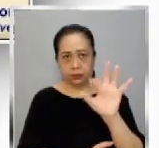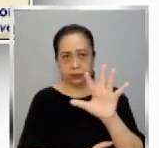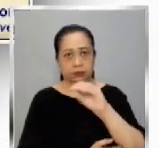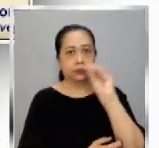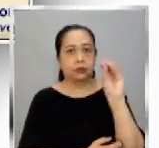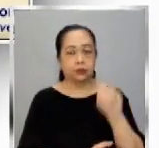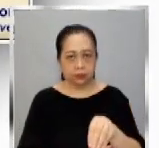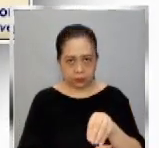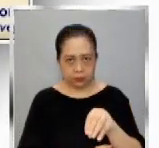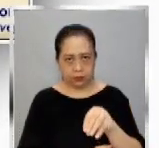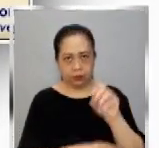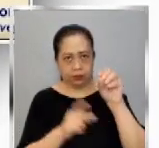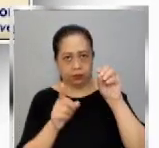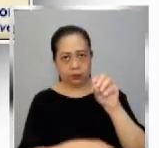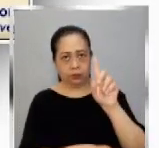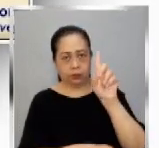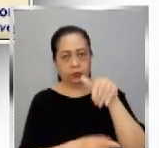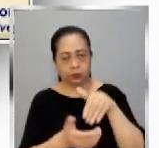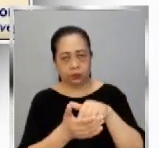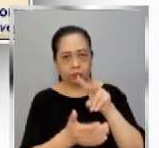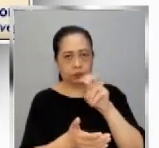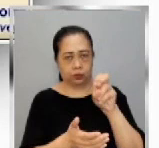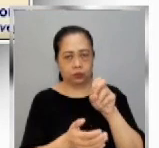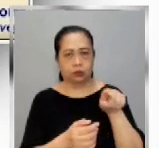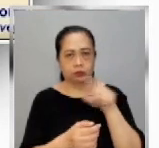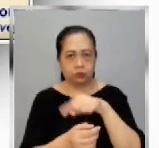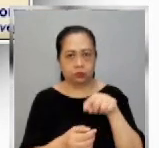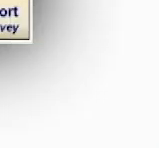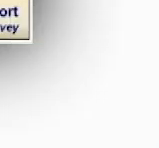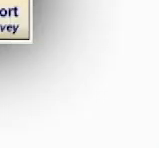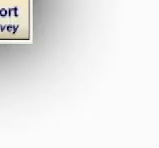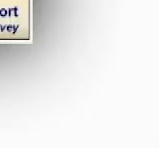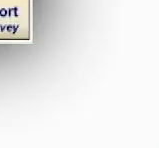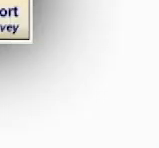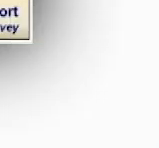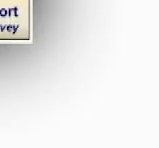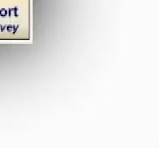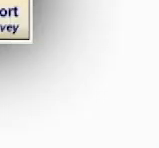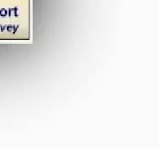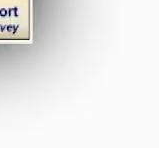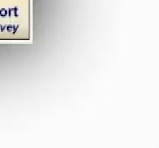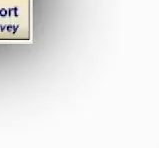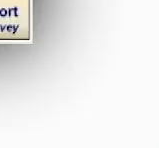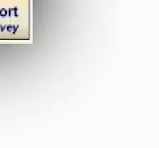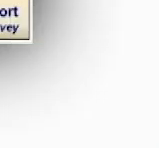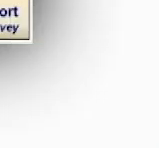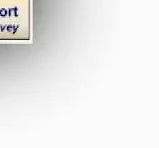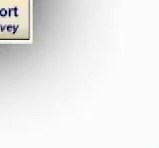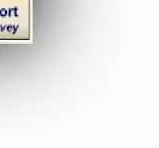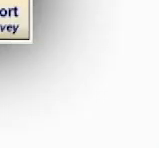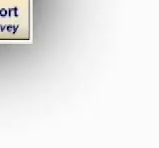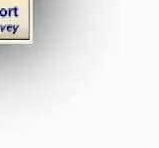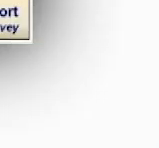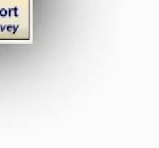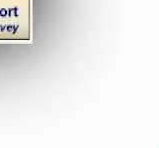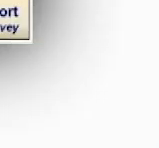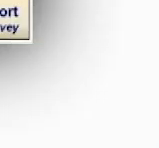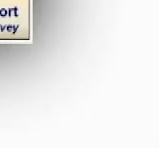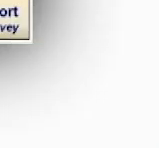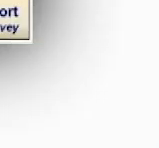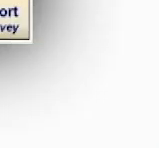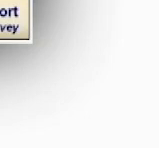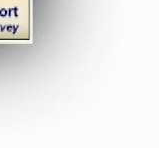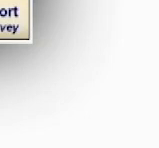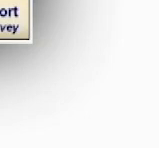ng 1,200 respondents ang nagsabing haharapin nila ang bagong taon nang may pag-asa,